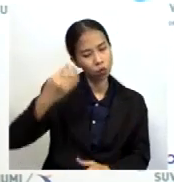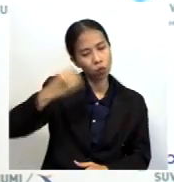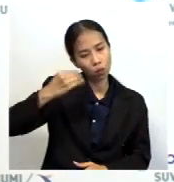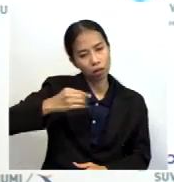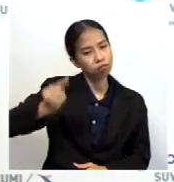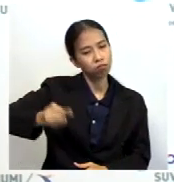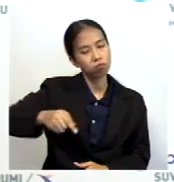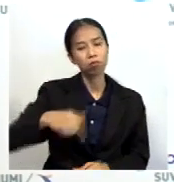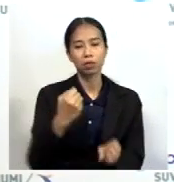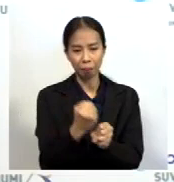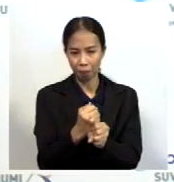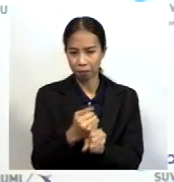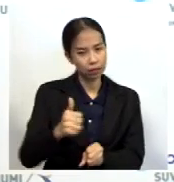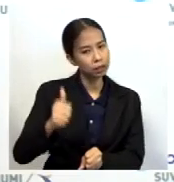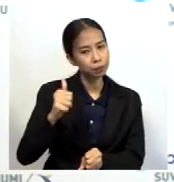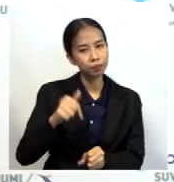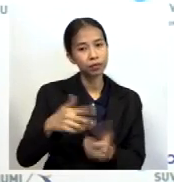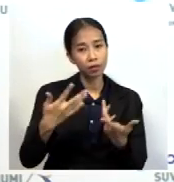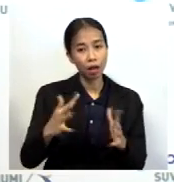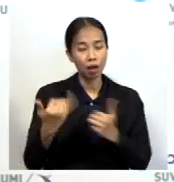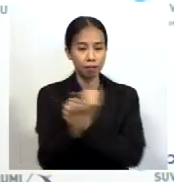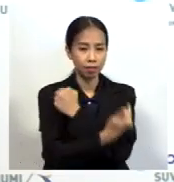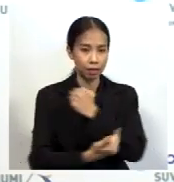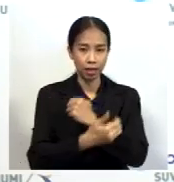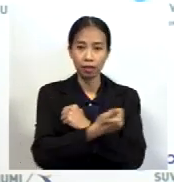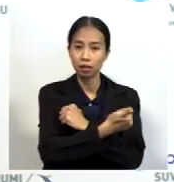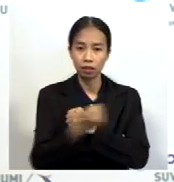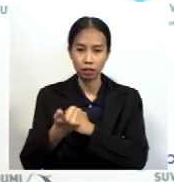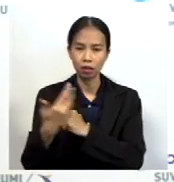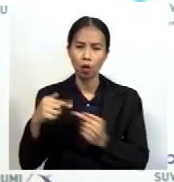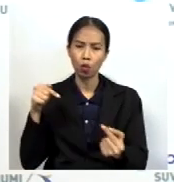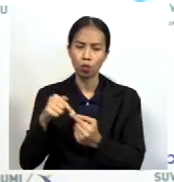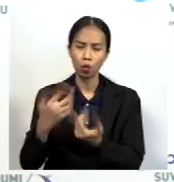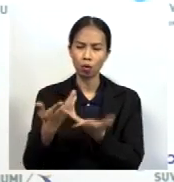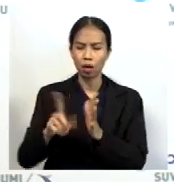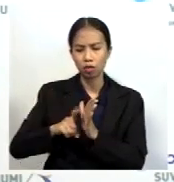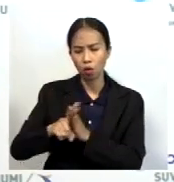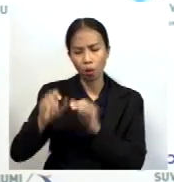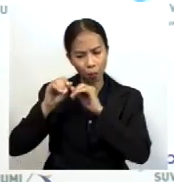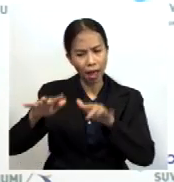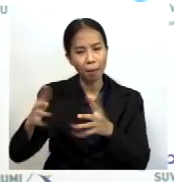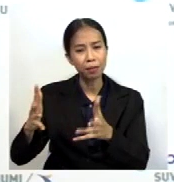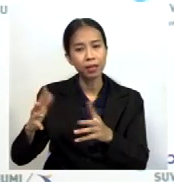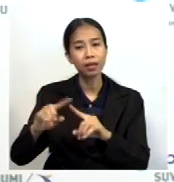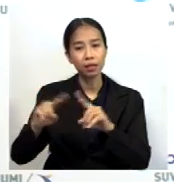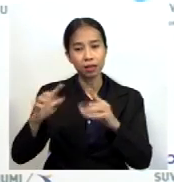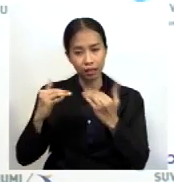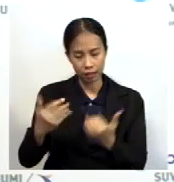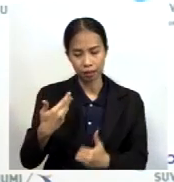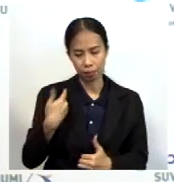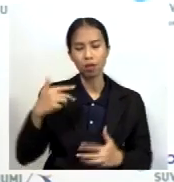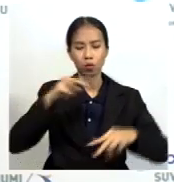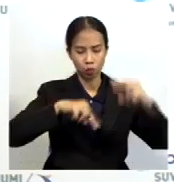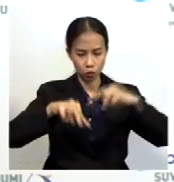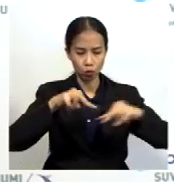ะครับและถึงแม้ประเทศอื่นที่ไม่อยู่ในประเทศกลุ่มเสี่ยงนะครับเราก็ยังมีการดำเนินการในส่วนของการตรวจคัด